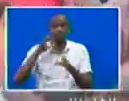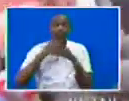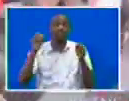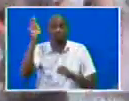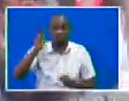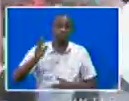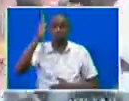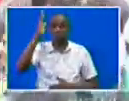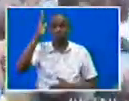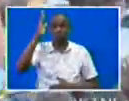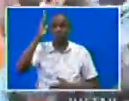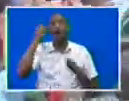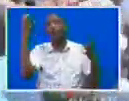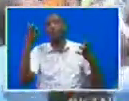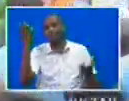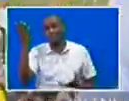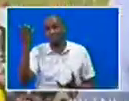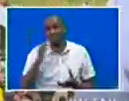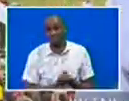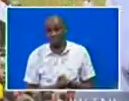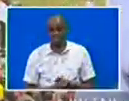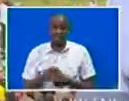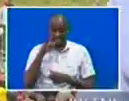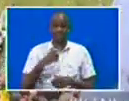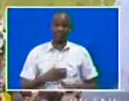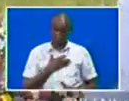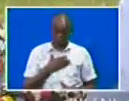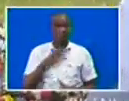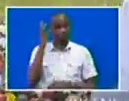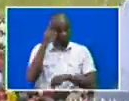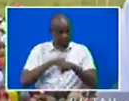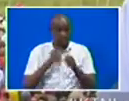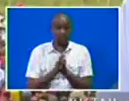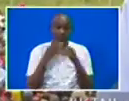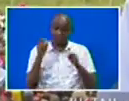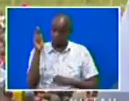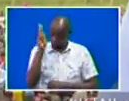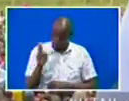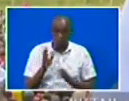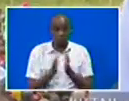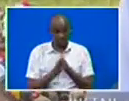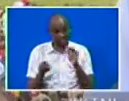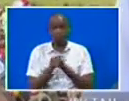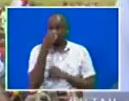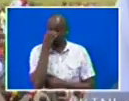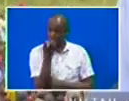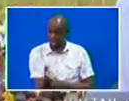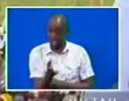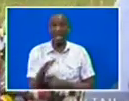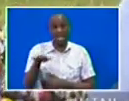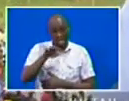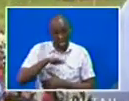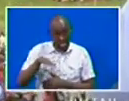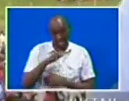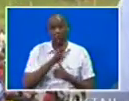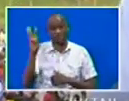kura? Wangapi? Ziara hii ikiwa ya nne ya Rais Uhuru Kenyatta na naibu wake William Ruto katika jimbo la